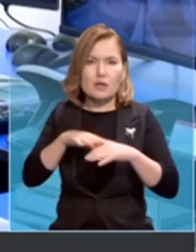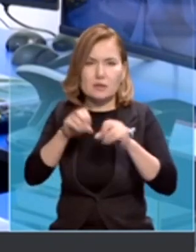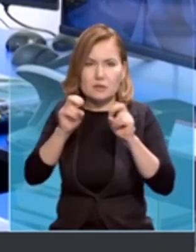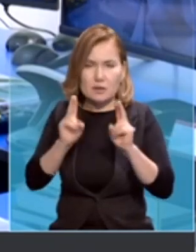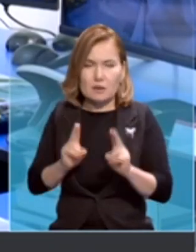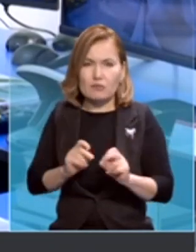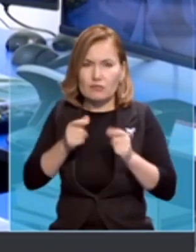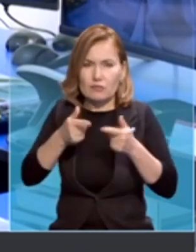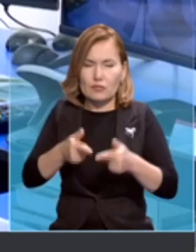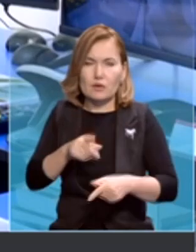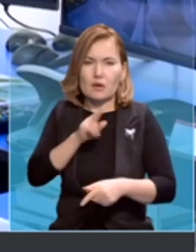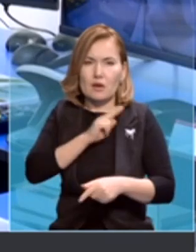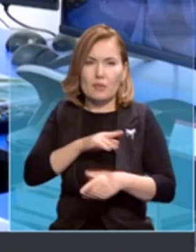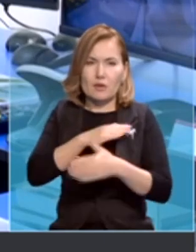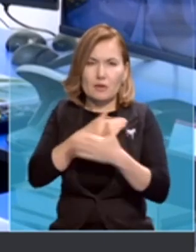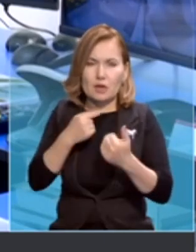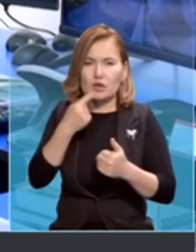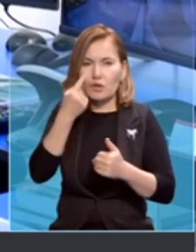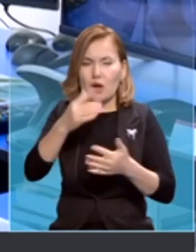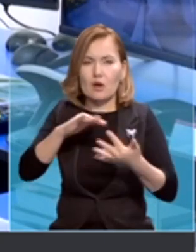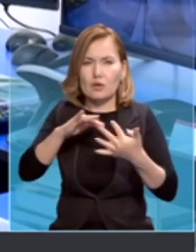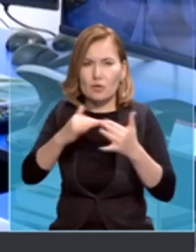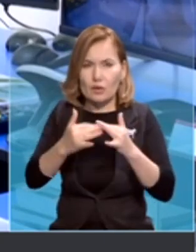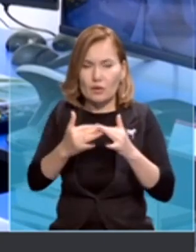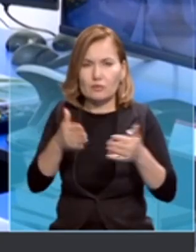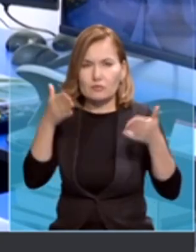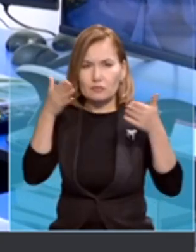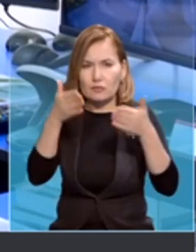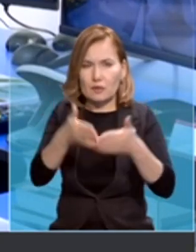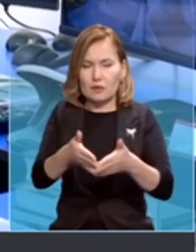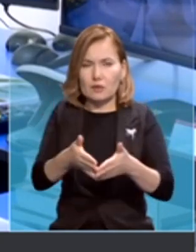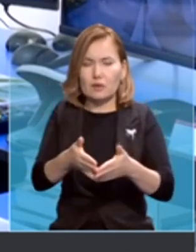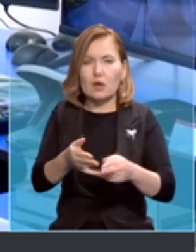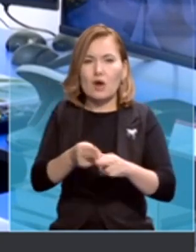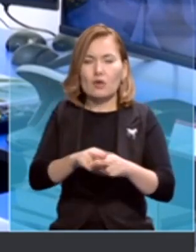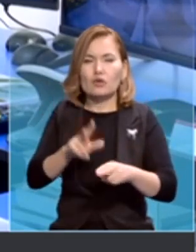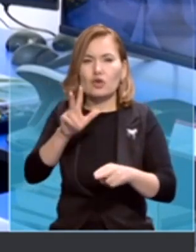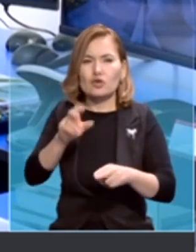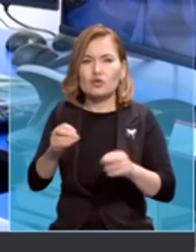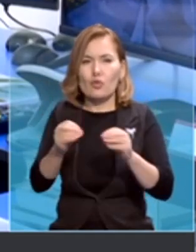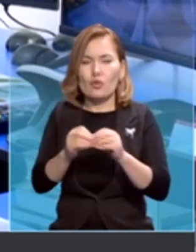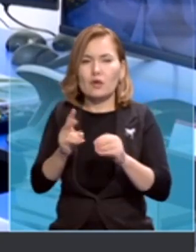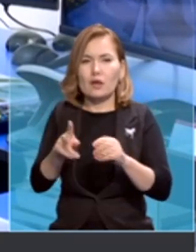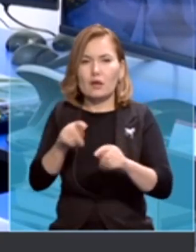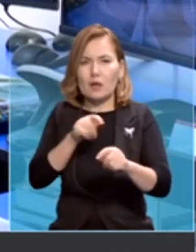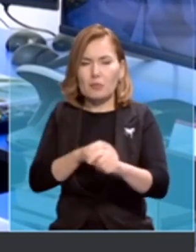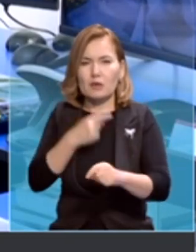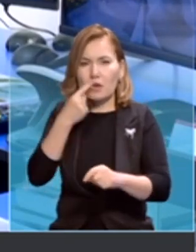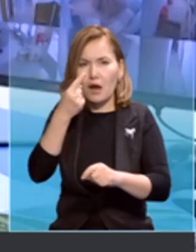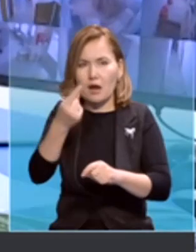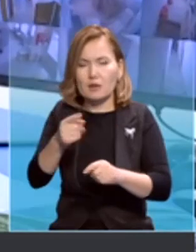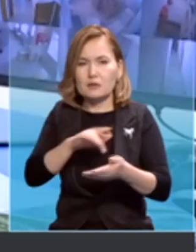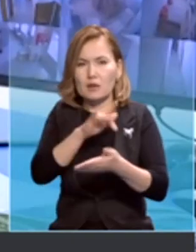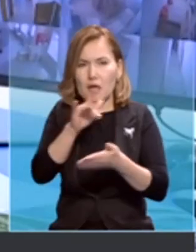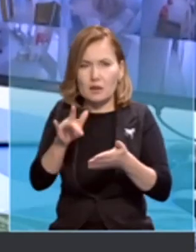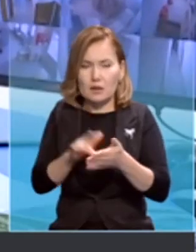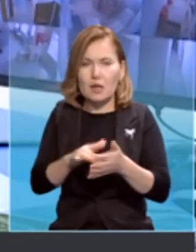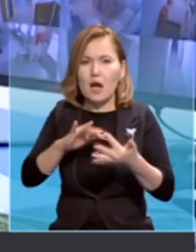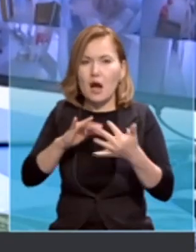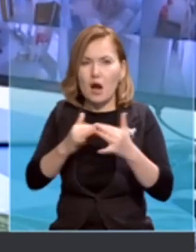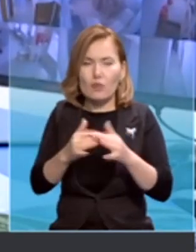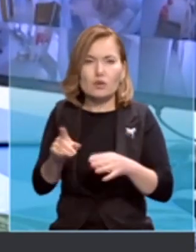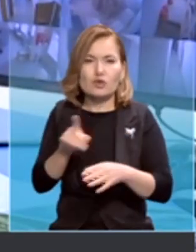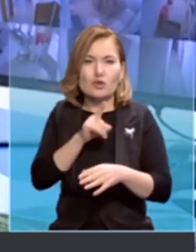Шалғай орналасқан аудандардың бірі 310 километр орталықтан. Соған байланысты көбісі келмейді. Қазір көптеген